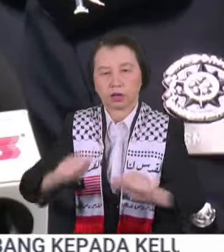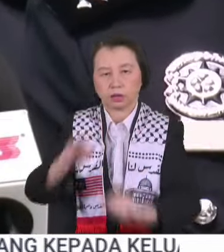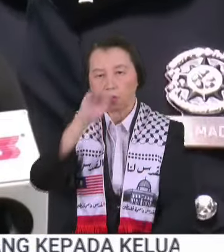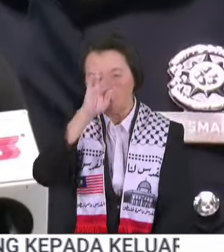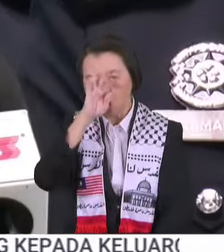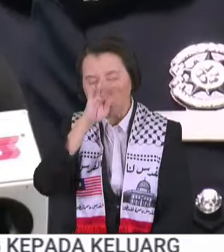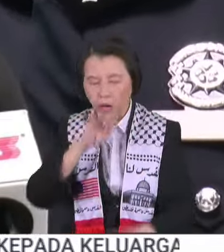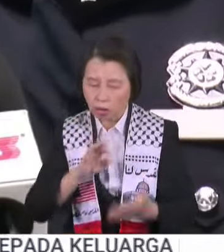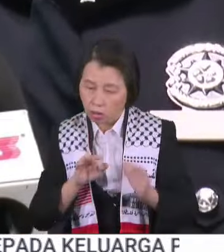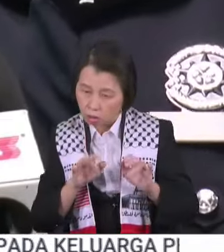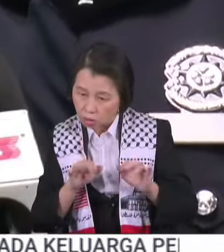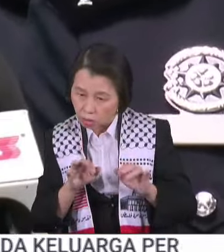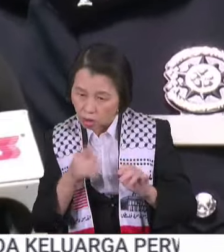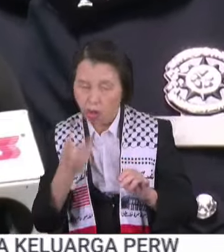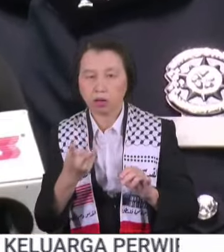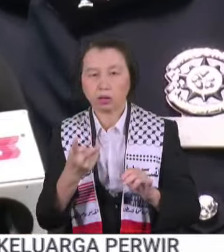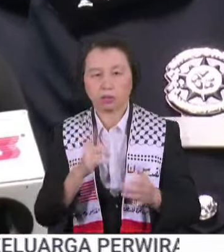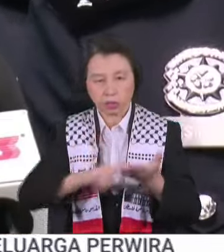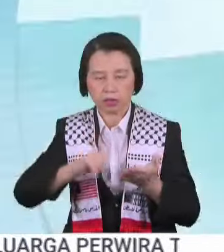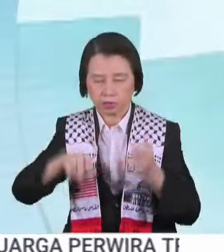penipuan.